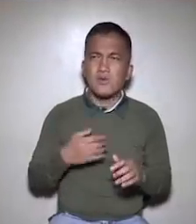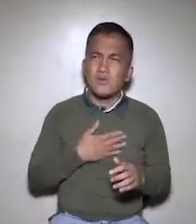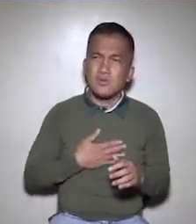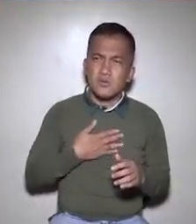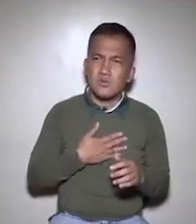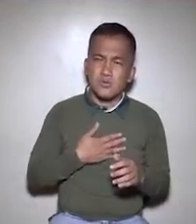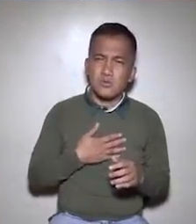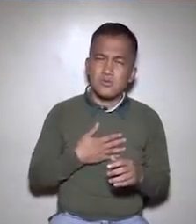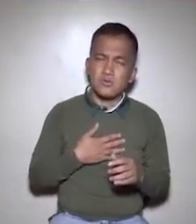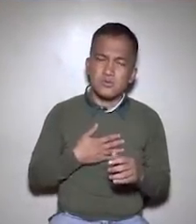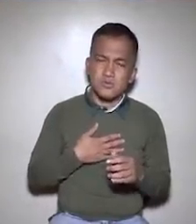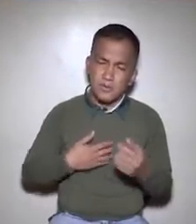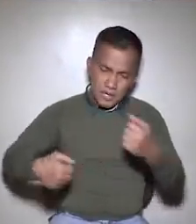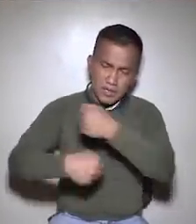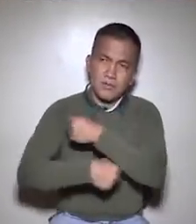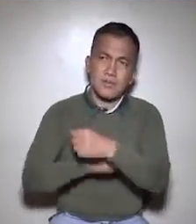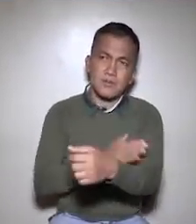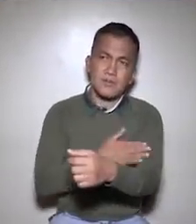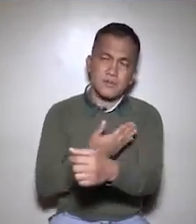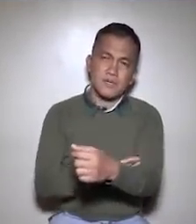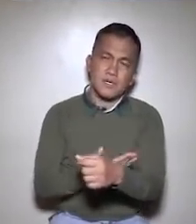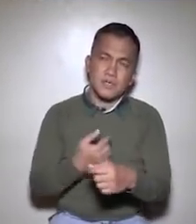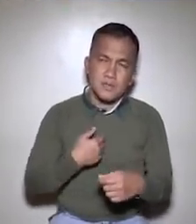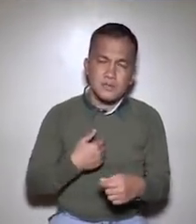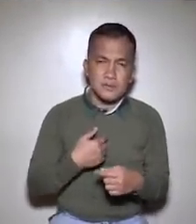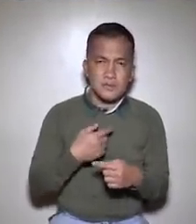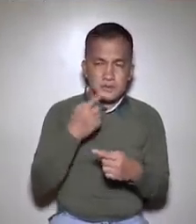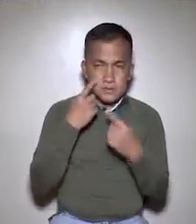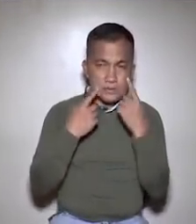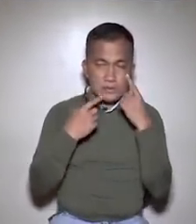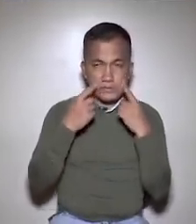Gusto ko na po mayakap yung mga anak ko.